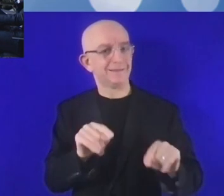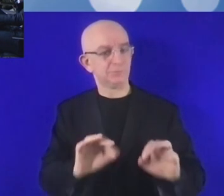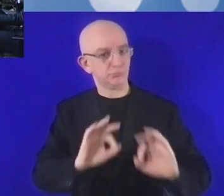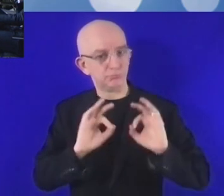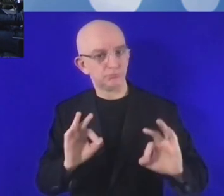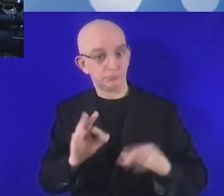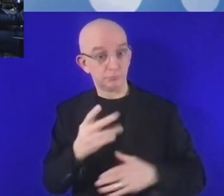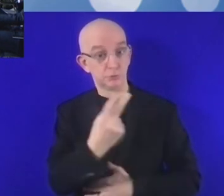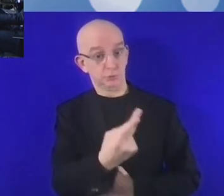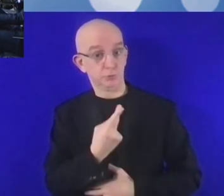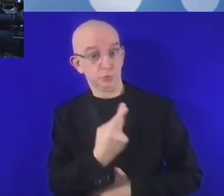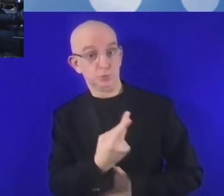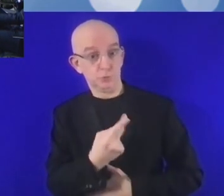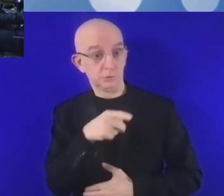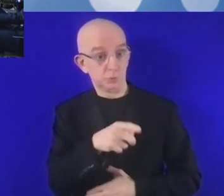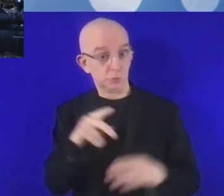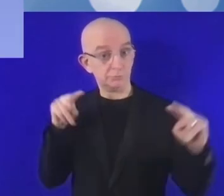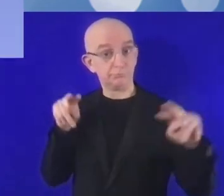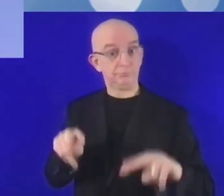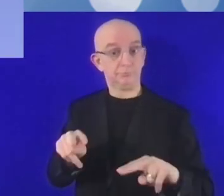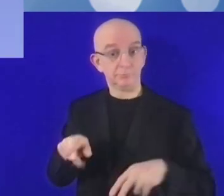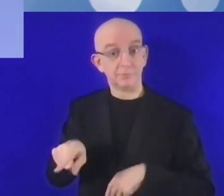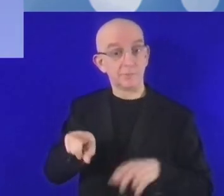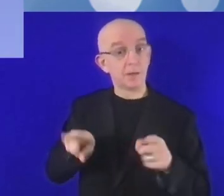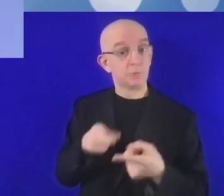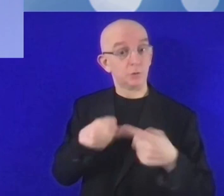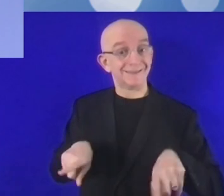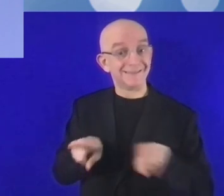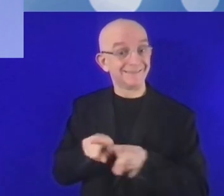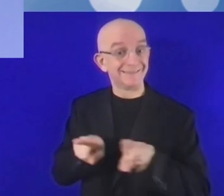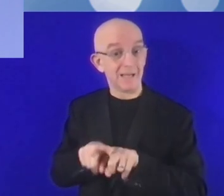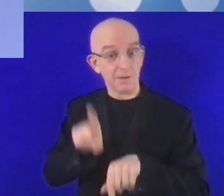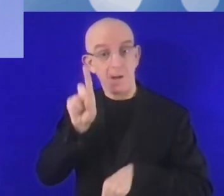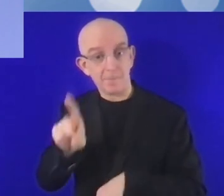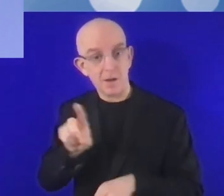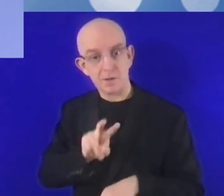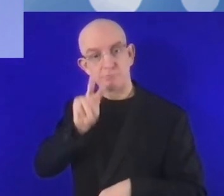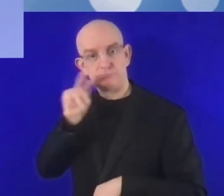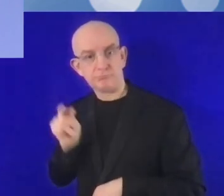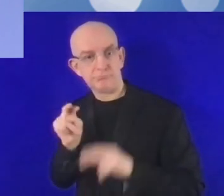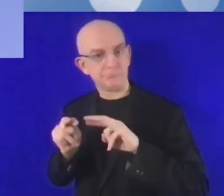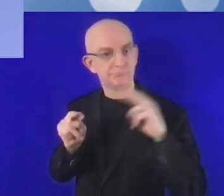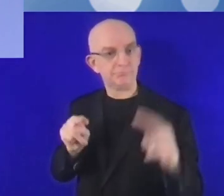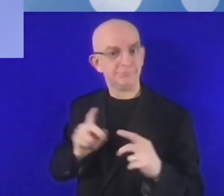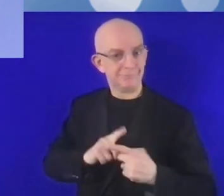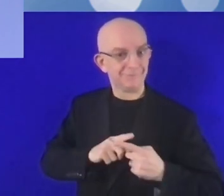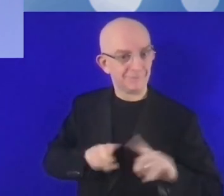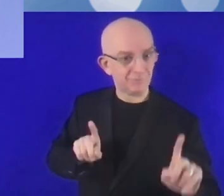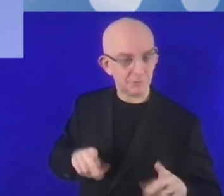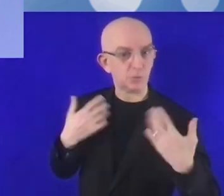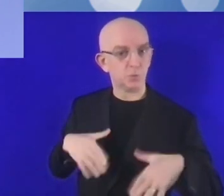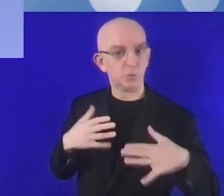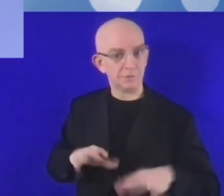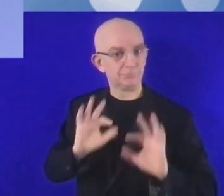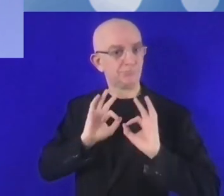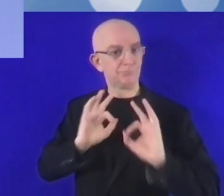个人同时听一个曲目的话，在每一次他们就可以听到不同的新的发